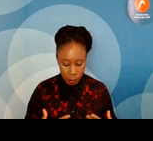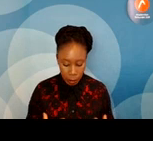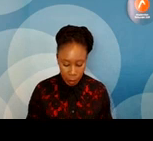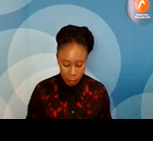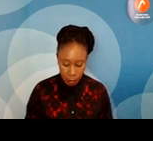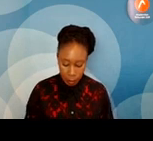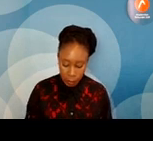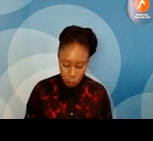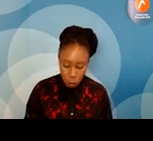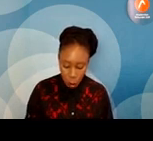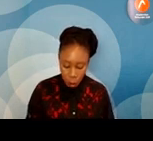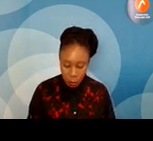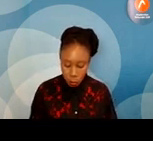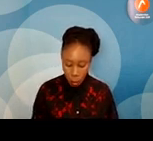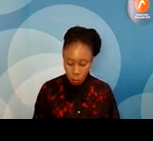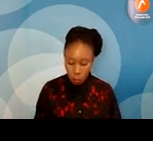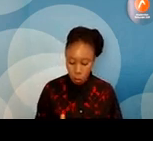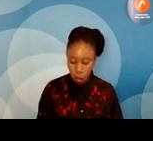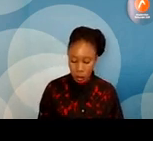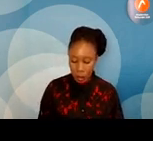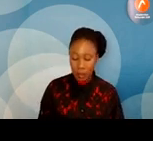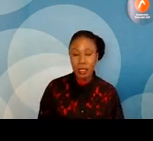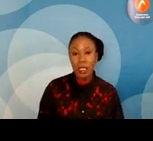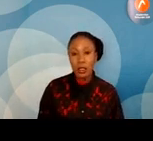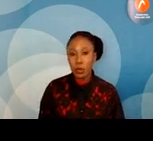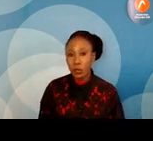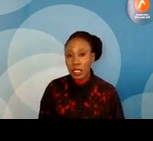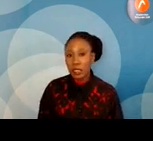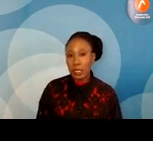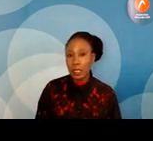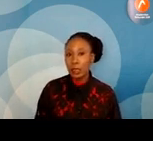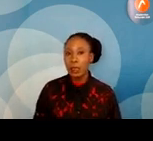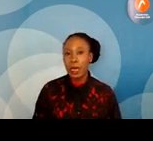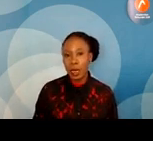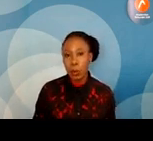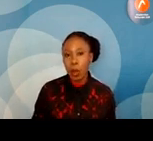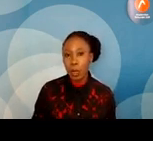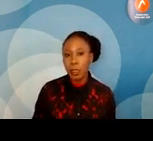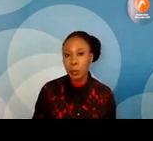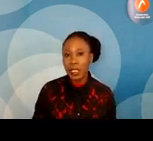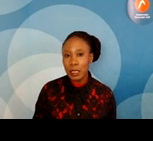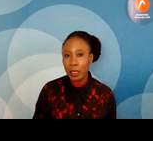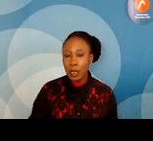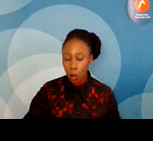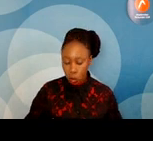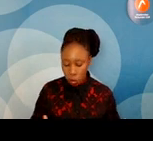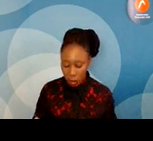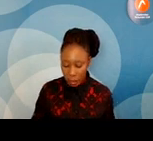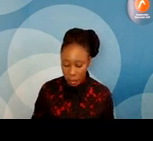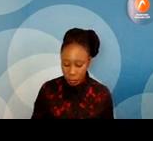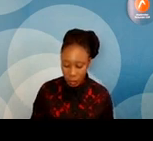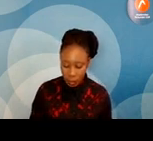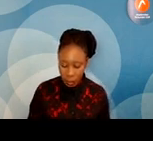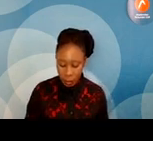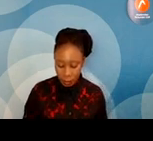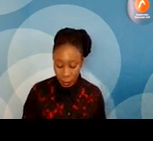delaktighet, att det sociala stöd och trygghet som finns på arbetsplatsen också